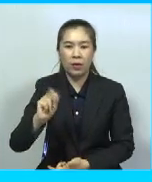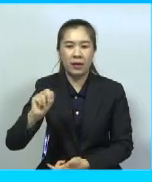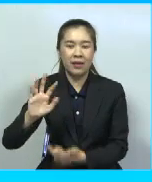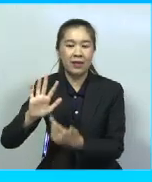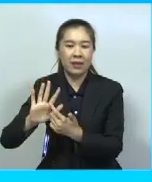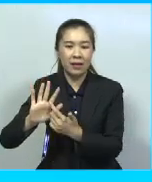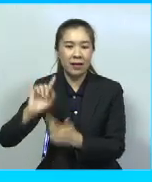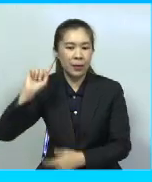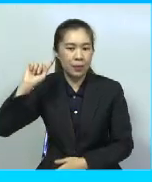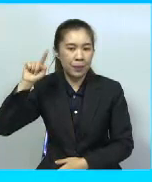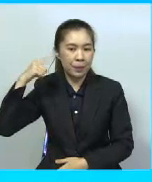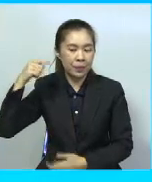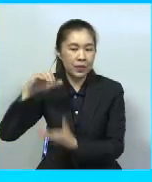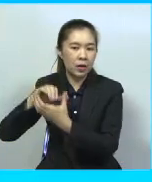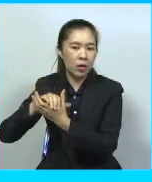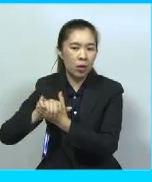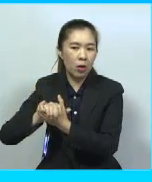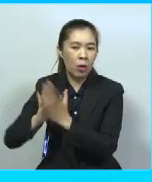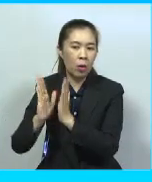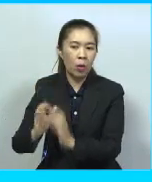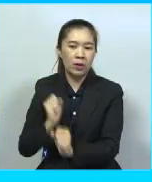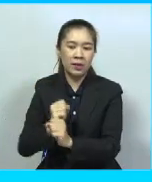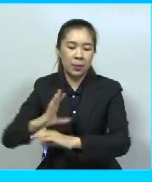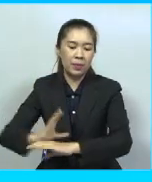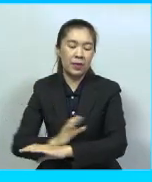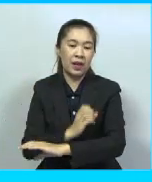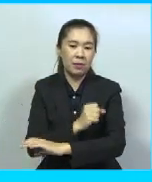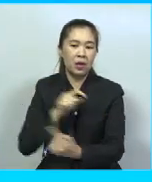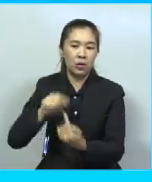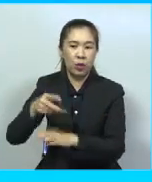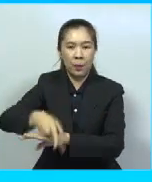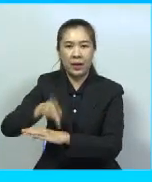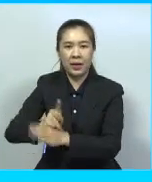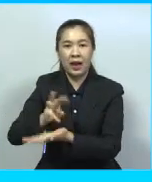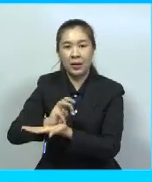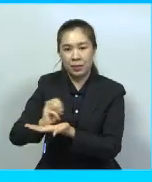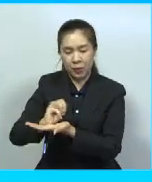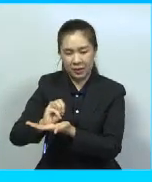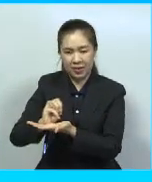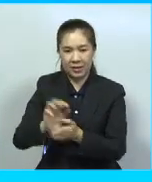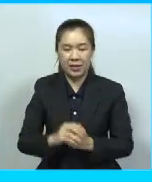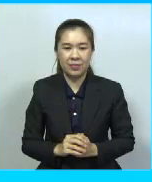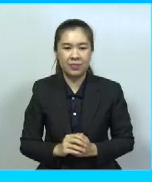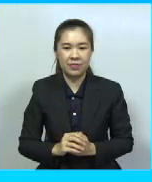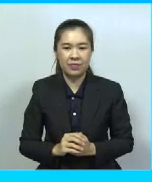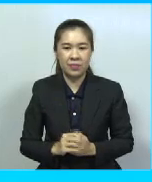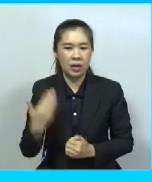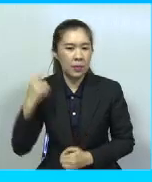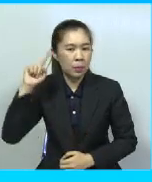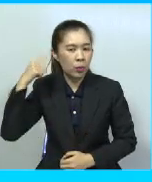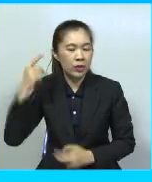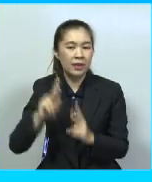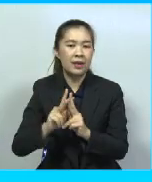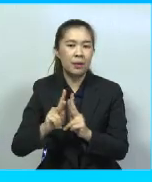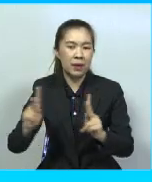กิติภรรยาของนักการเมืองดำรงตำแหน่งประธานมูลนิธิขนนกยูงและนางสาวอารีพันธ์ตรีอนุสรณ์ก